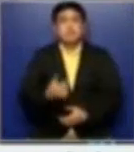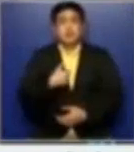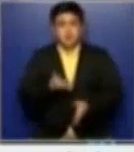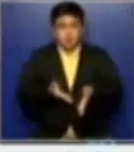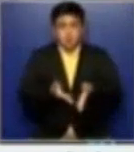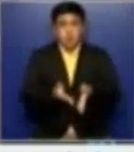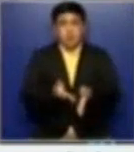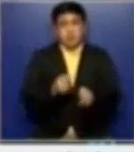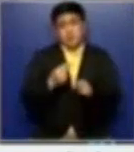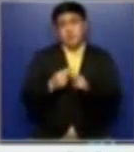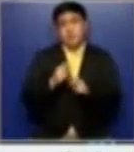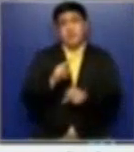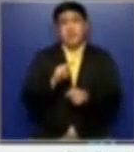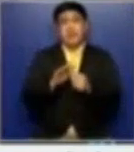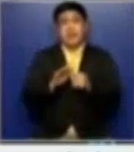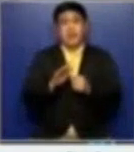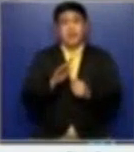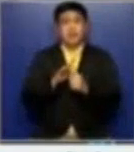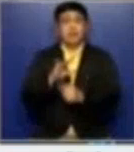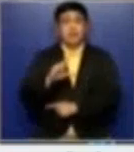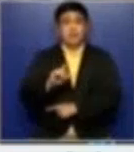าเชือกไปโพทอง